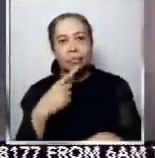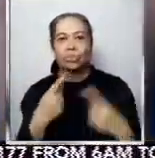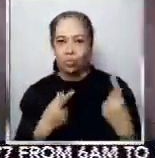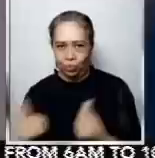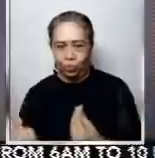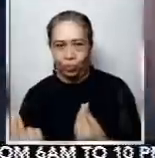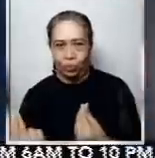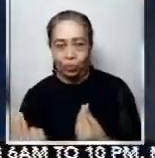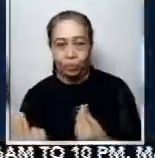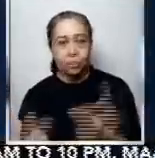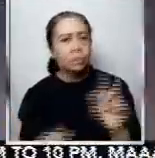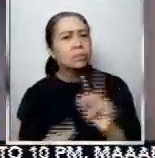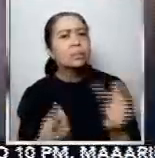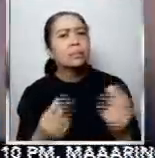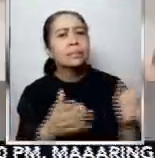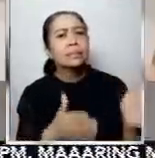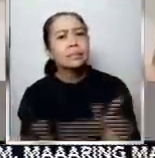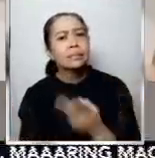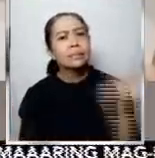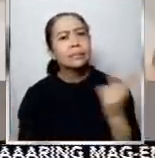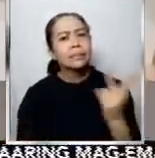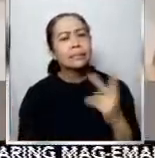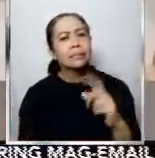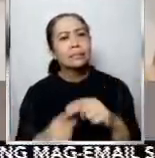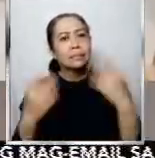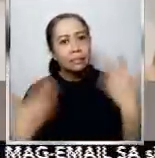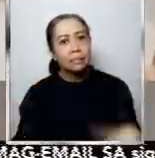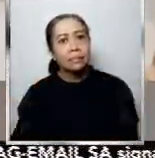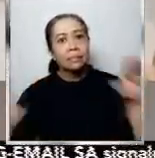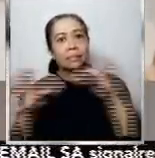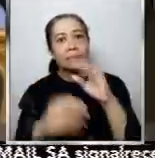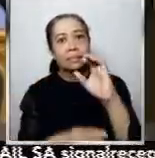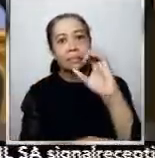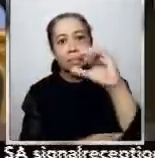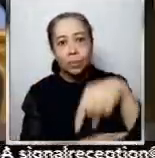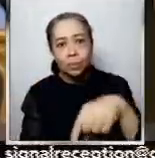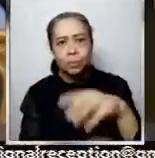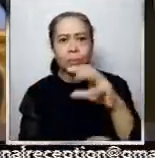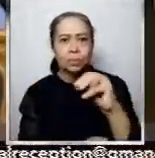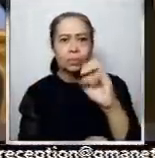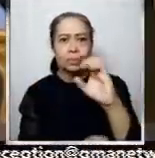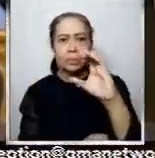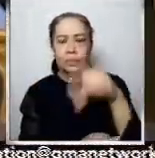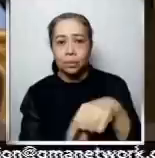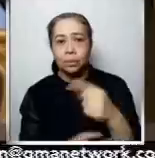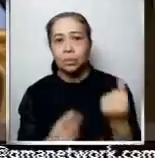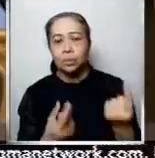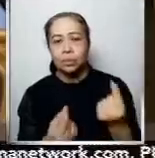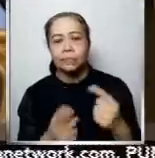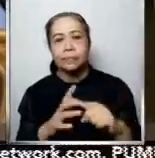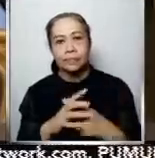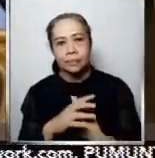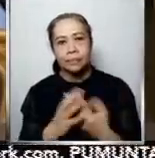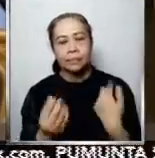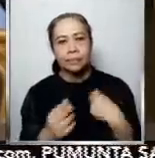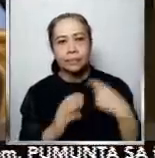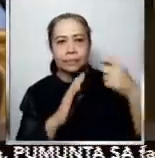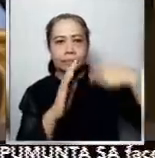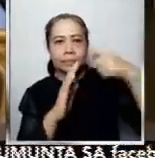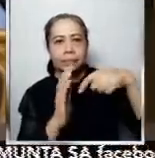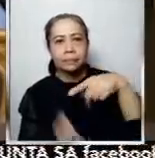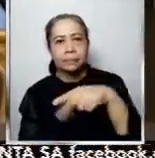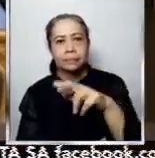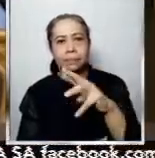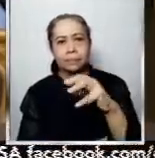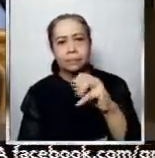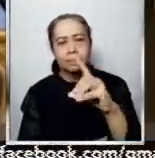ang plans ng dalawa pag na-lift na ang ECQ o MECQ? Magsa-start na kami mag-taping ng Primadonnas, and nami-miss ko din naman